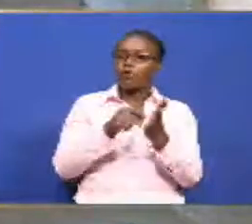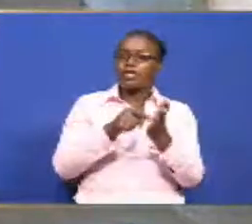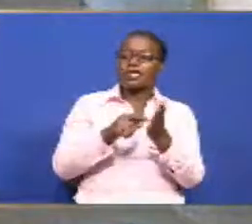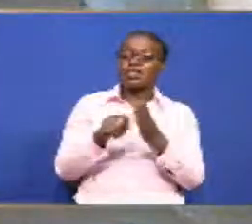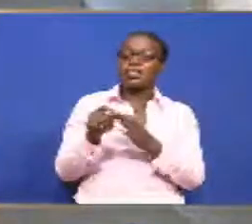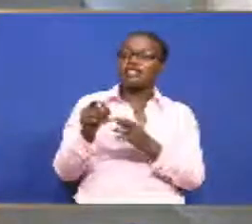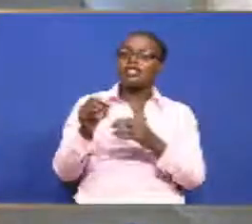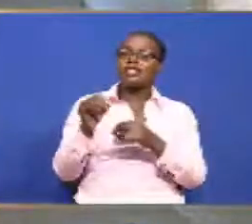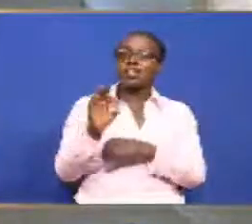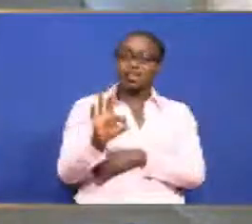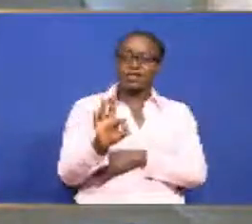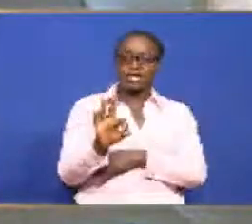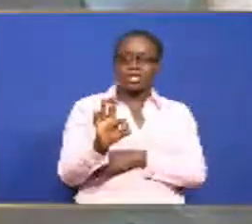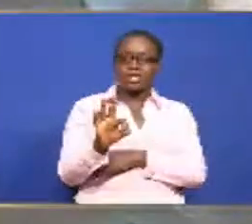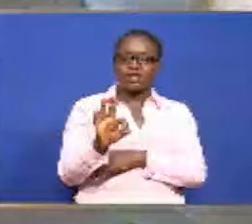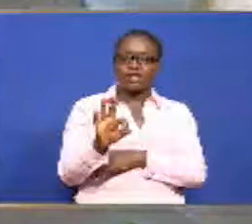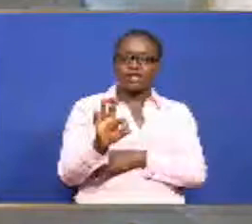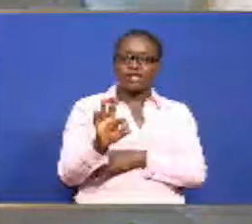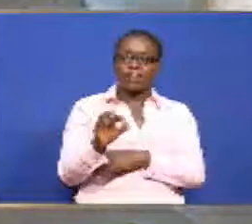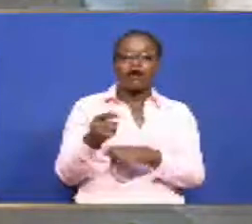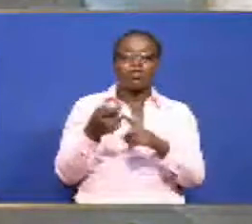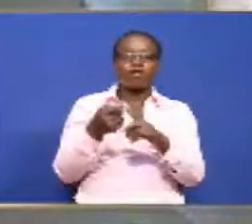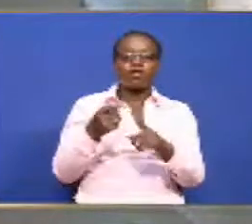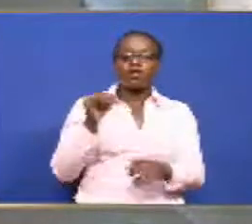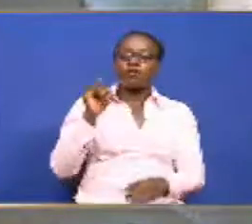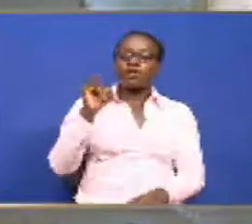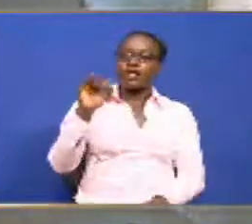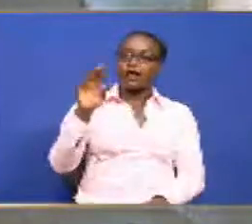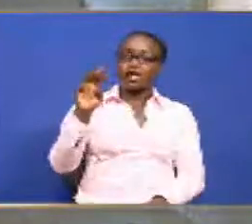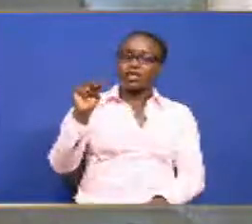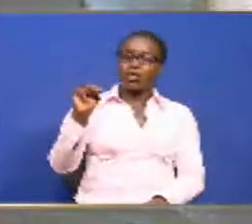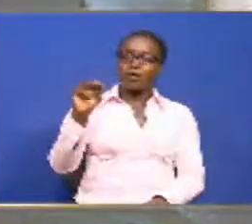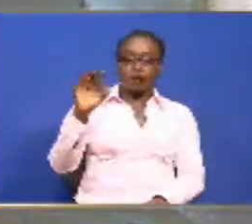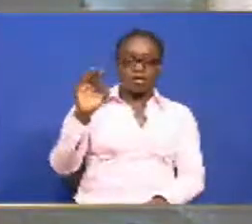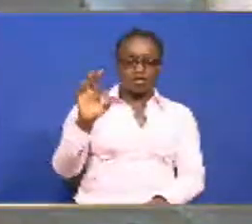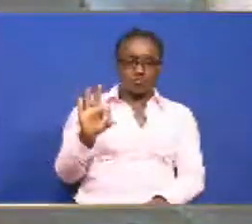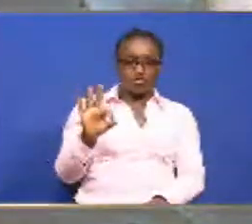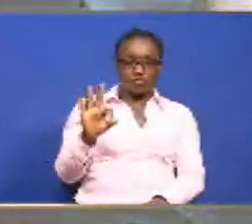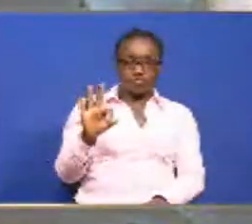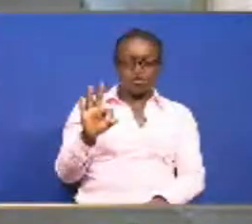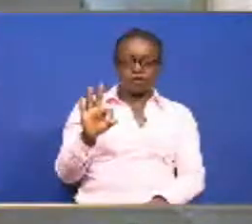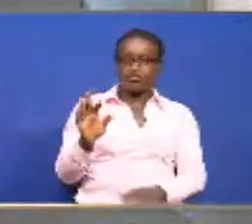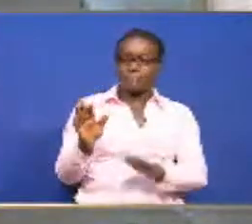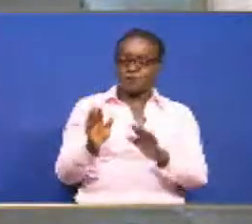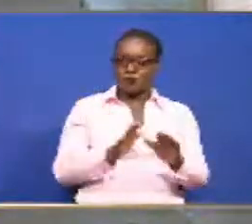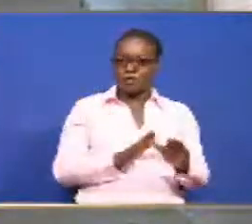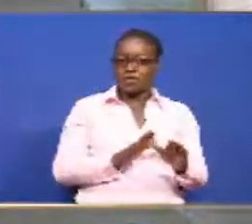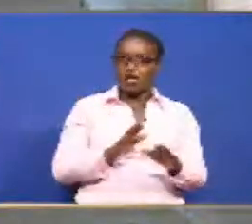78.3 ambazo zimetoka IMF, alafu bilioni